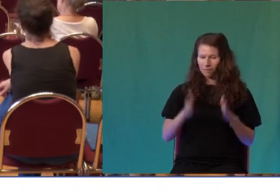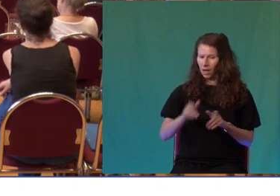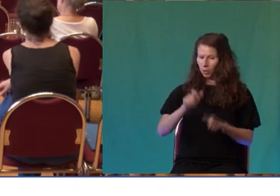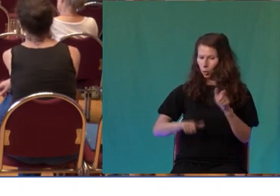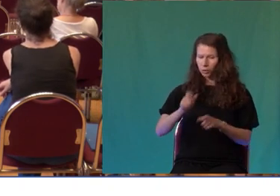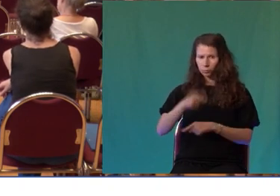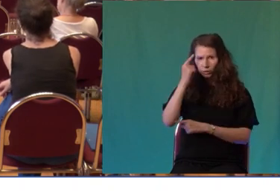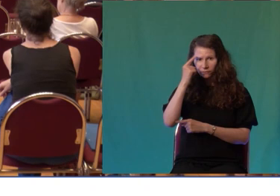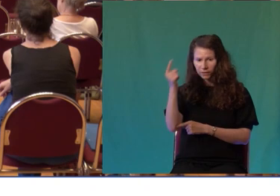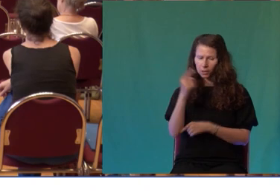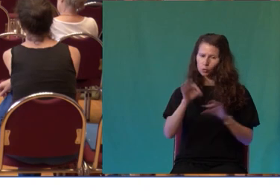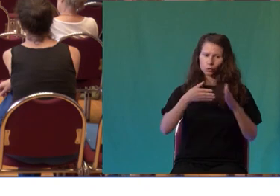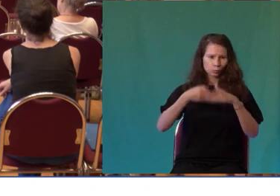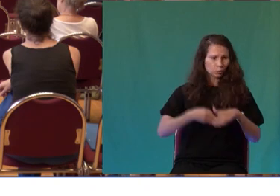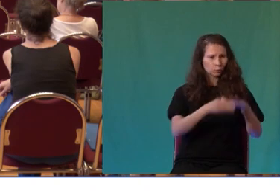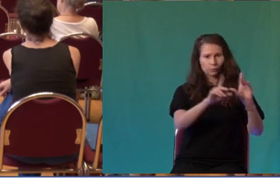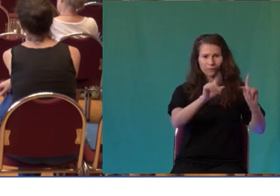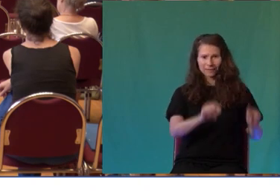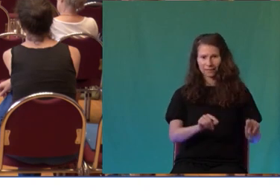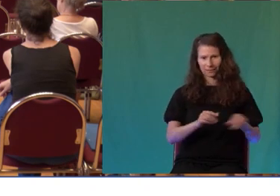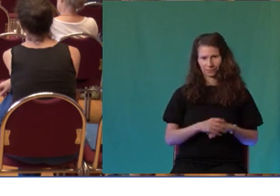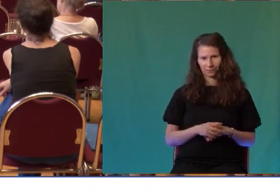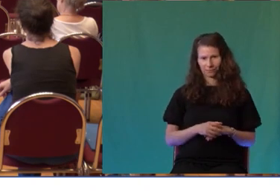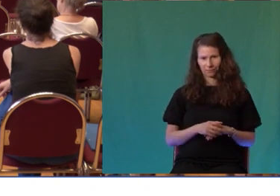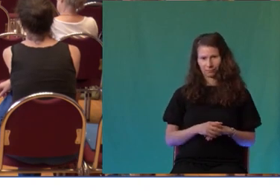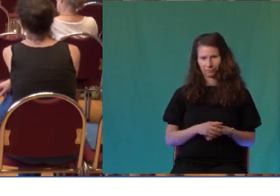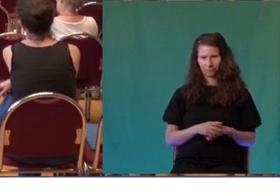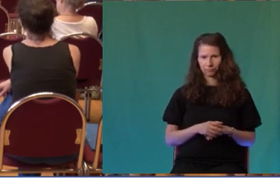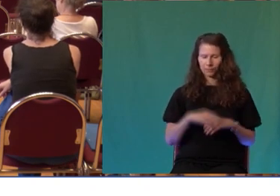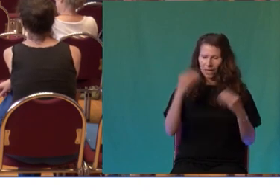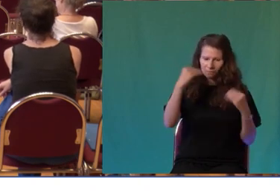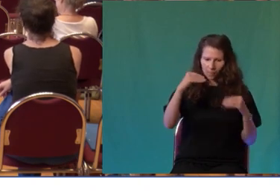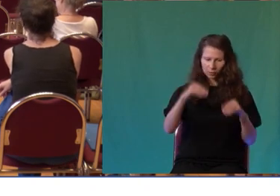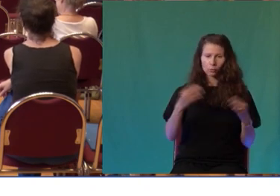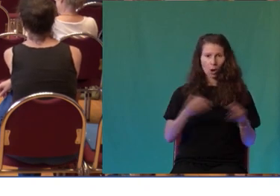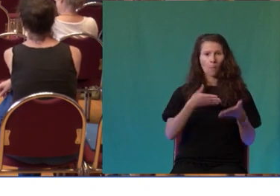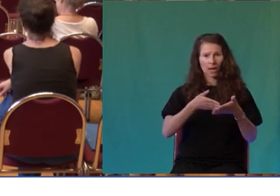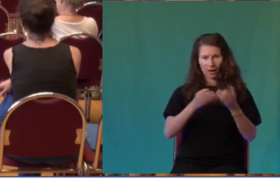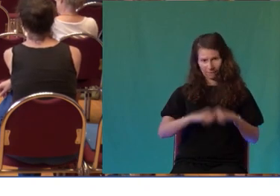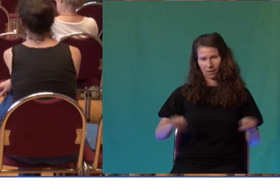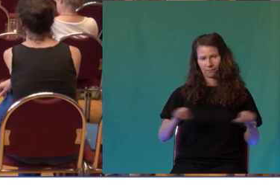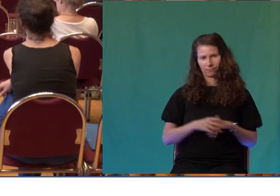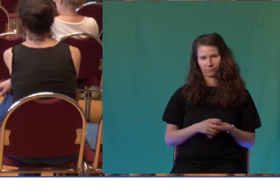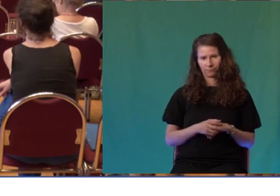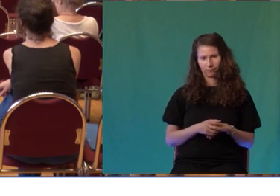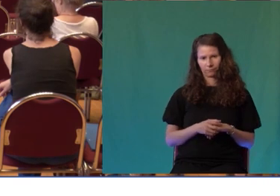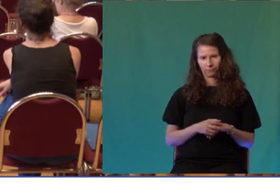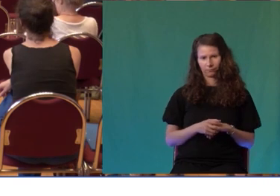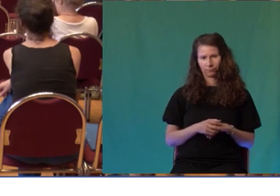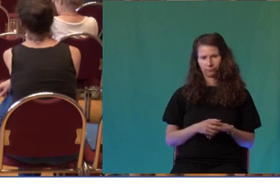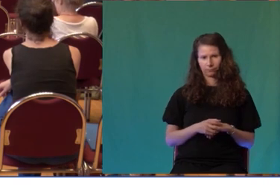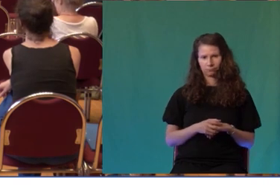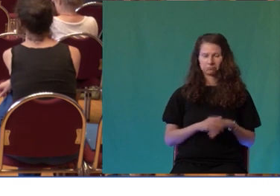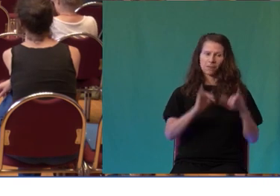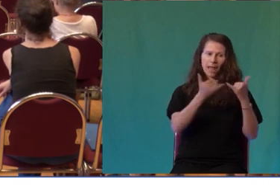was gute Unterstützung ist Informationen müssen barrierefrei sein Eltern